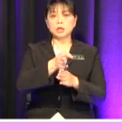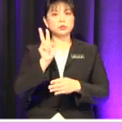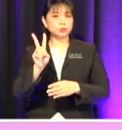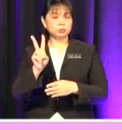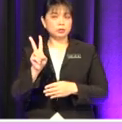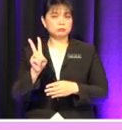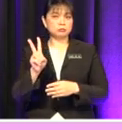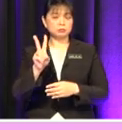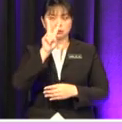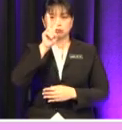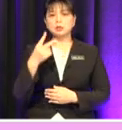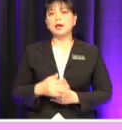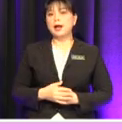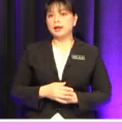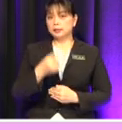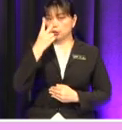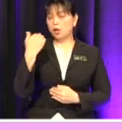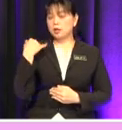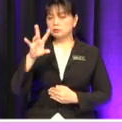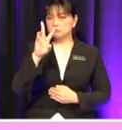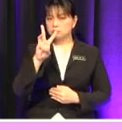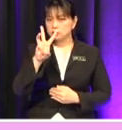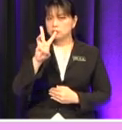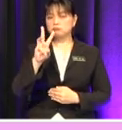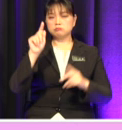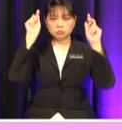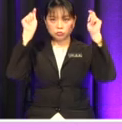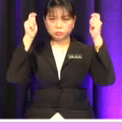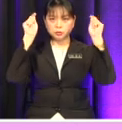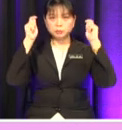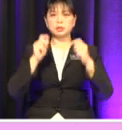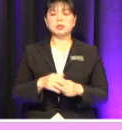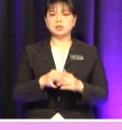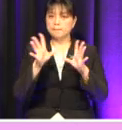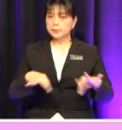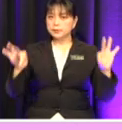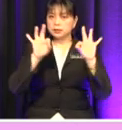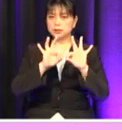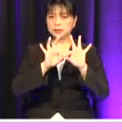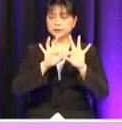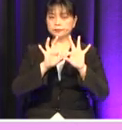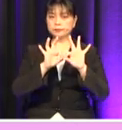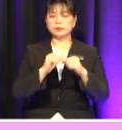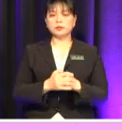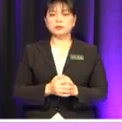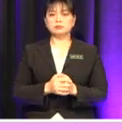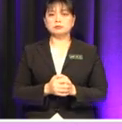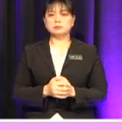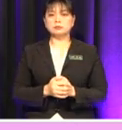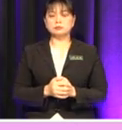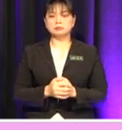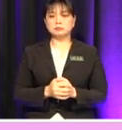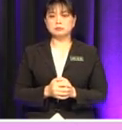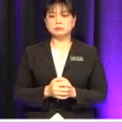pergerakan ada 6 topik topik pentingnya yang merangkumi pengenalan sistem tubuh